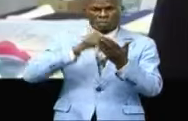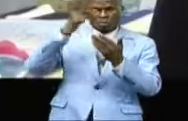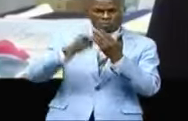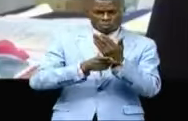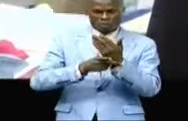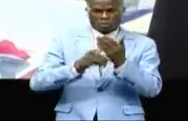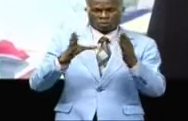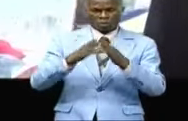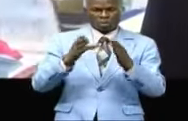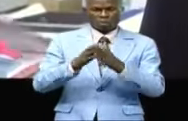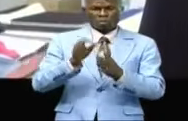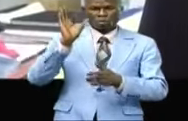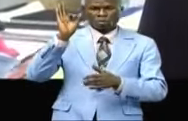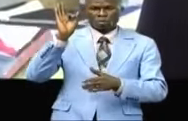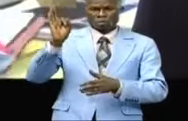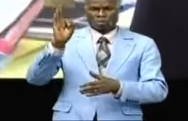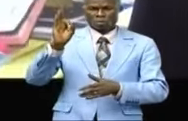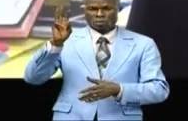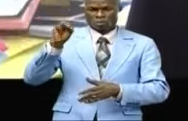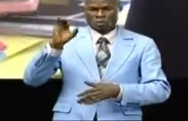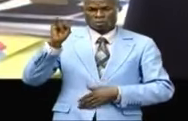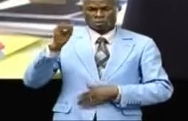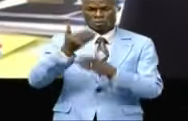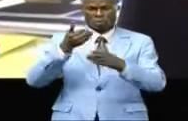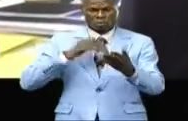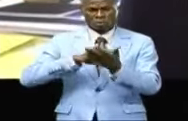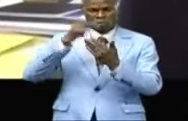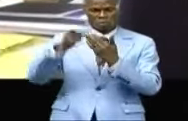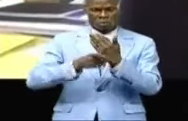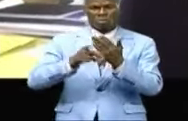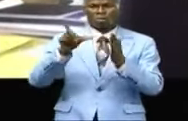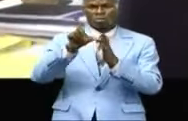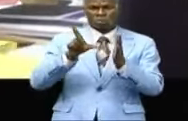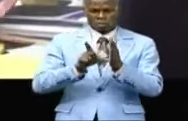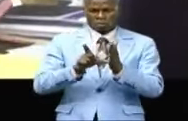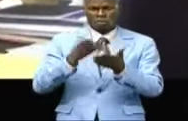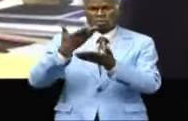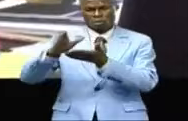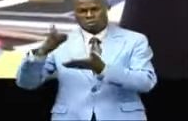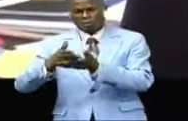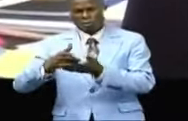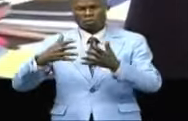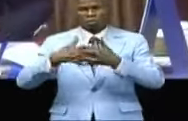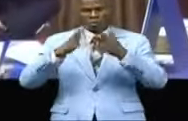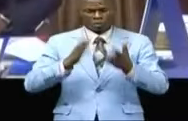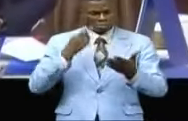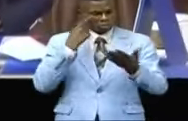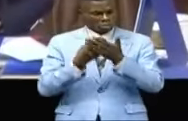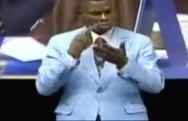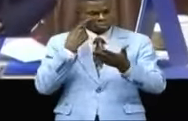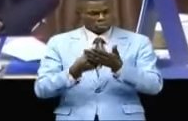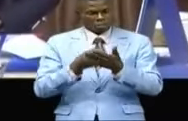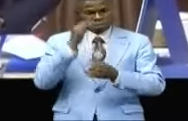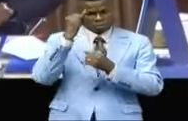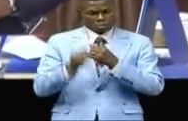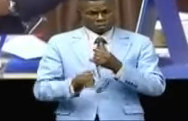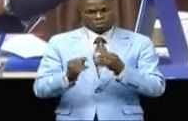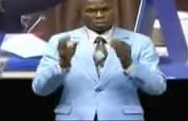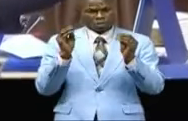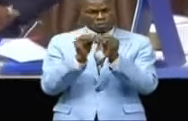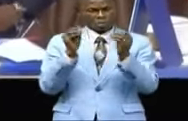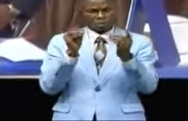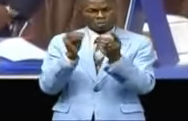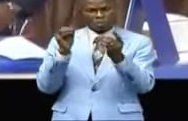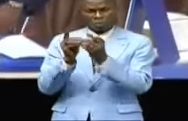avec les FMI, cet avant-projet de loi a été partagé avec nos partenaires pour observation. À l'issue de cette